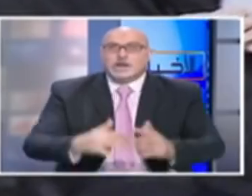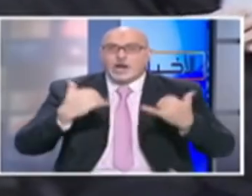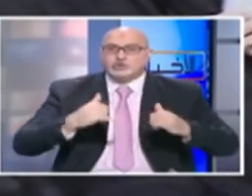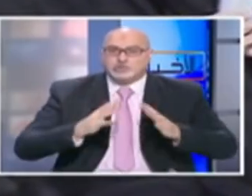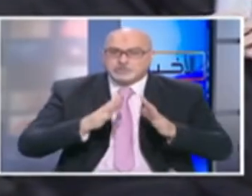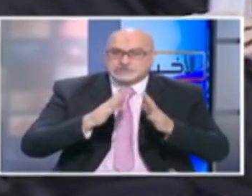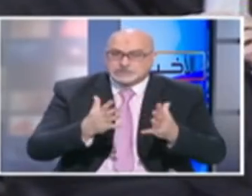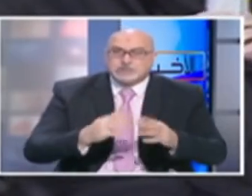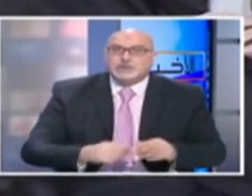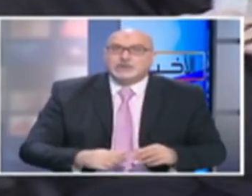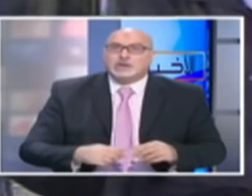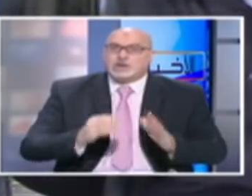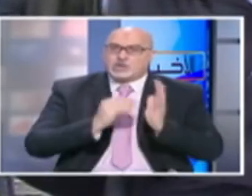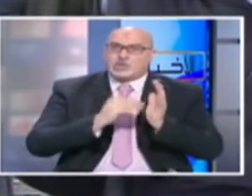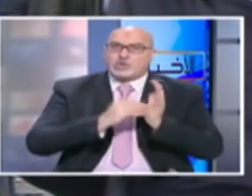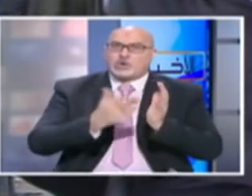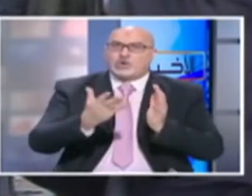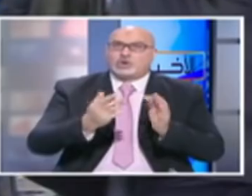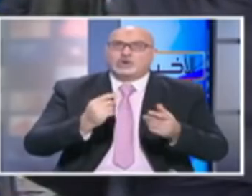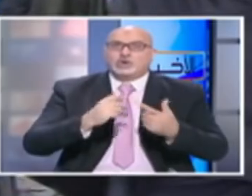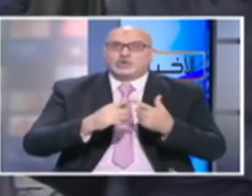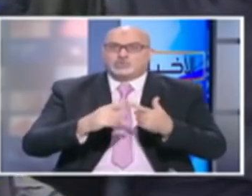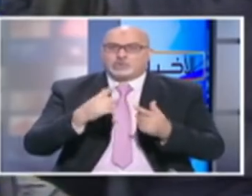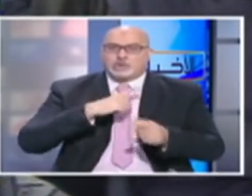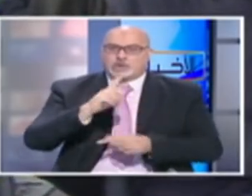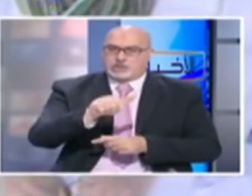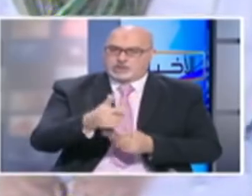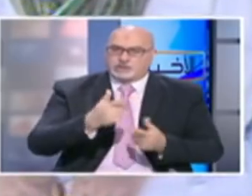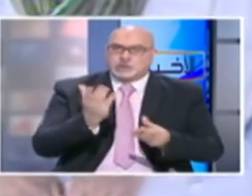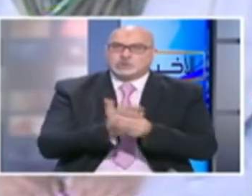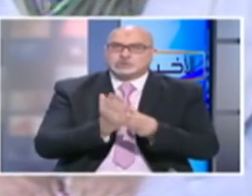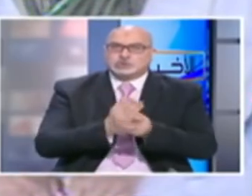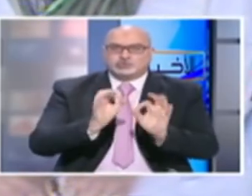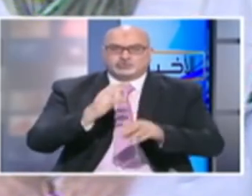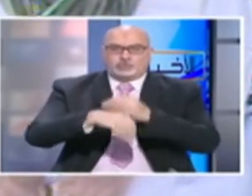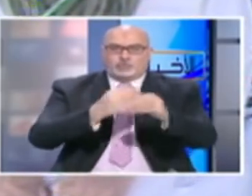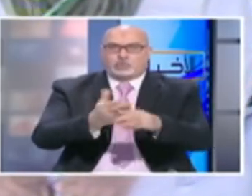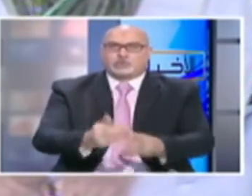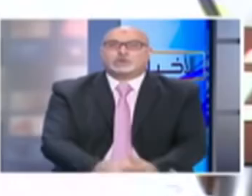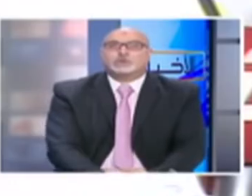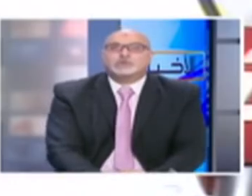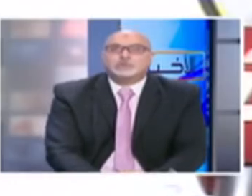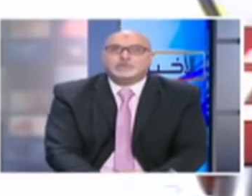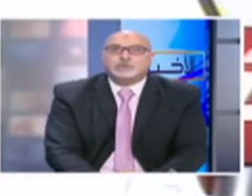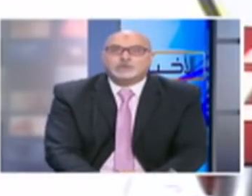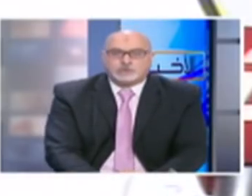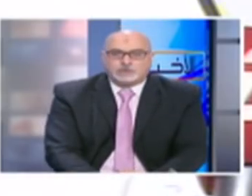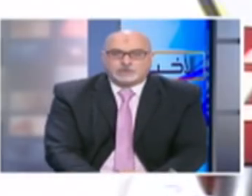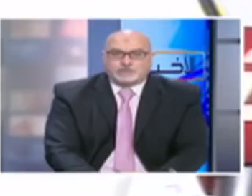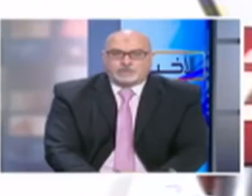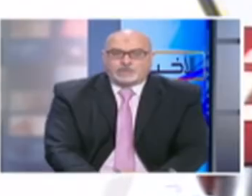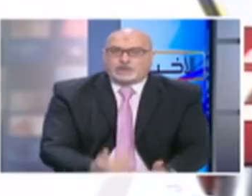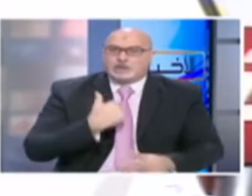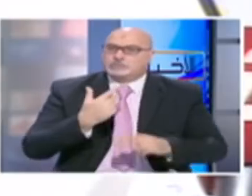رسمي تأكيد مرة أخرى على وقوفها مع القضايا العادلة في العالم. سيبقى مساندة